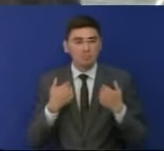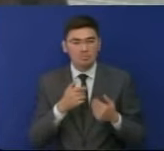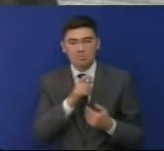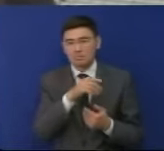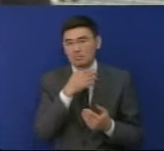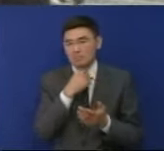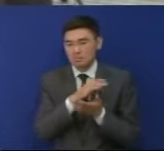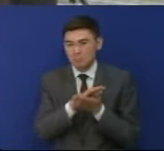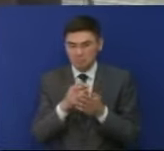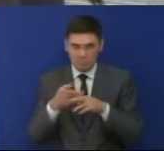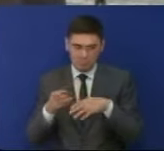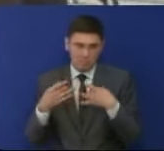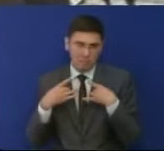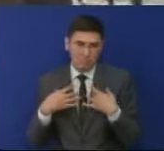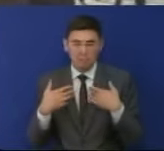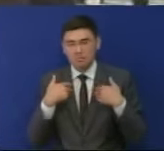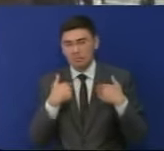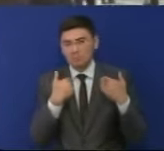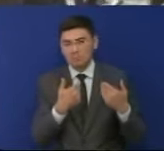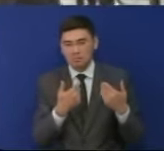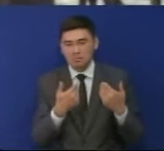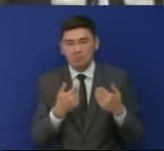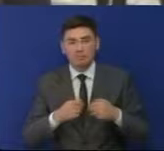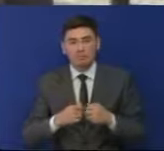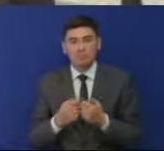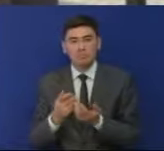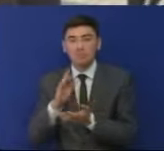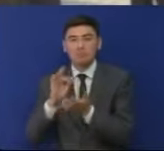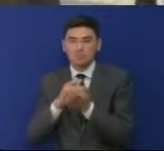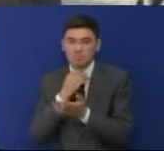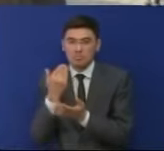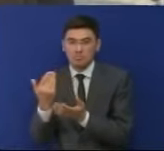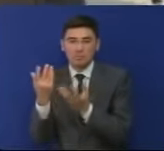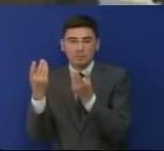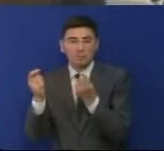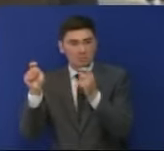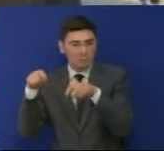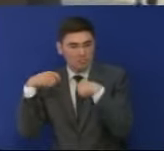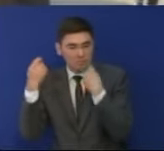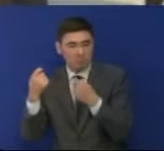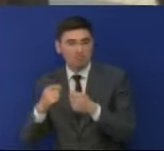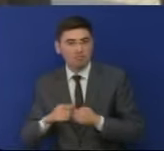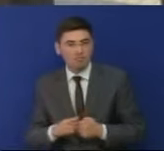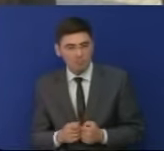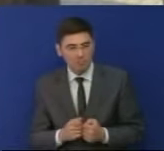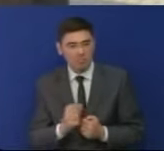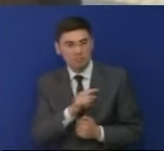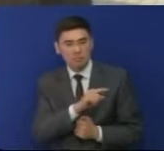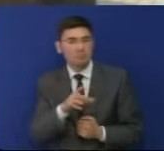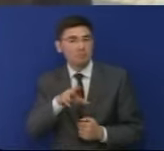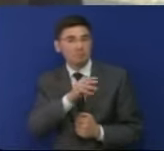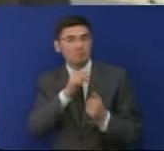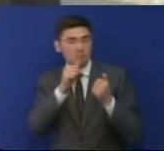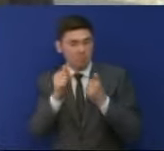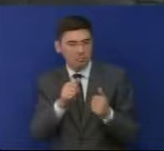с таким праздником. У нас день рождения. Желаю, чтобы все в вашем доме было хорошо, чтобы все